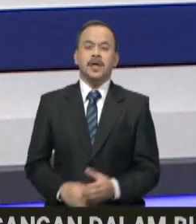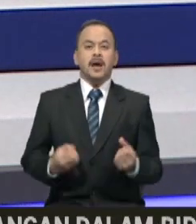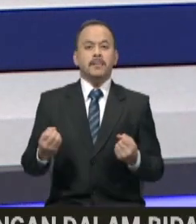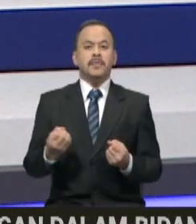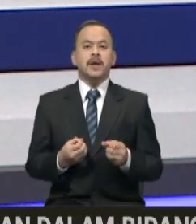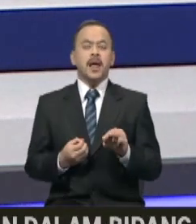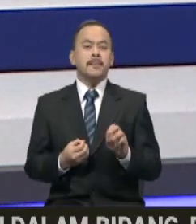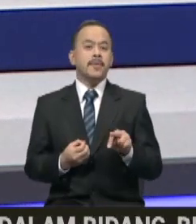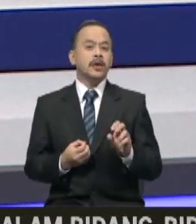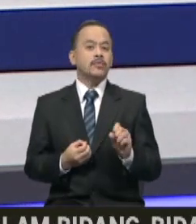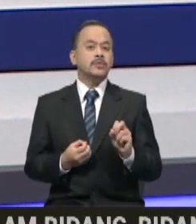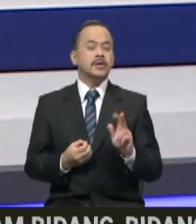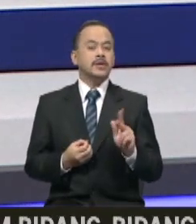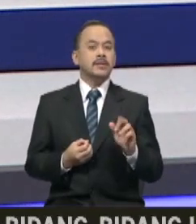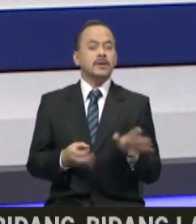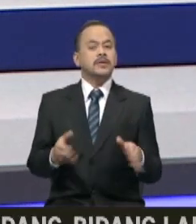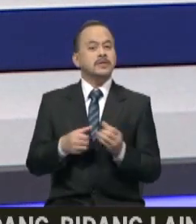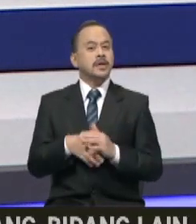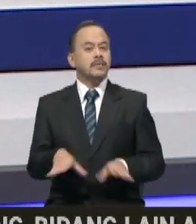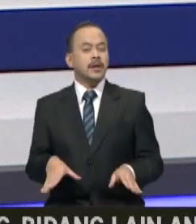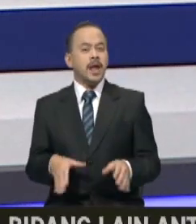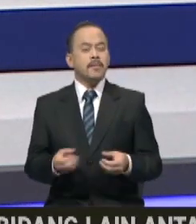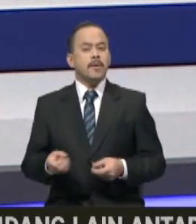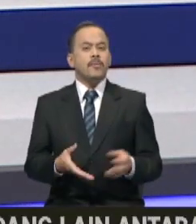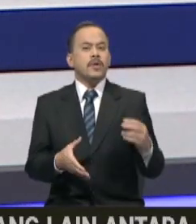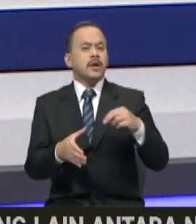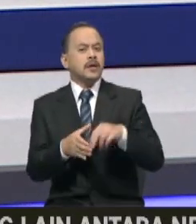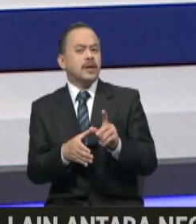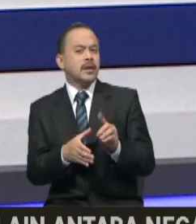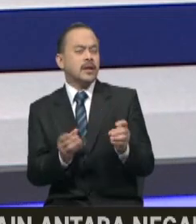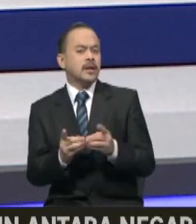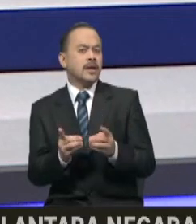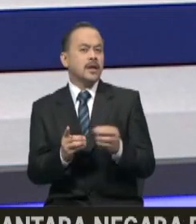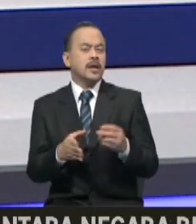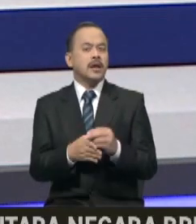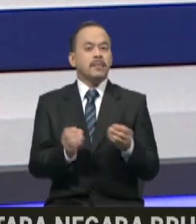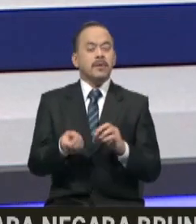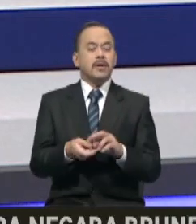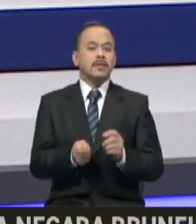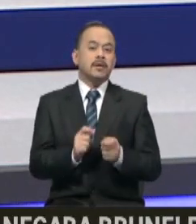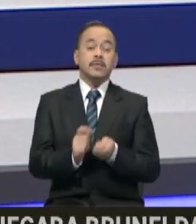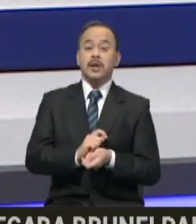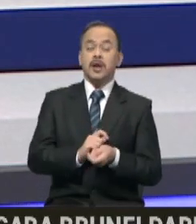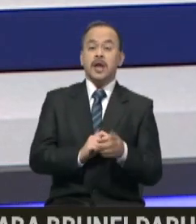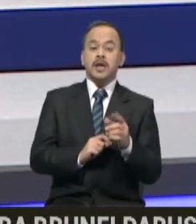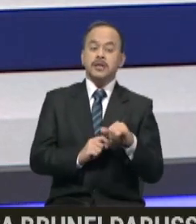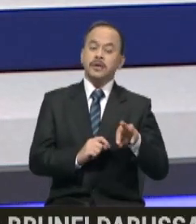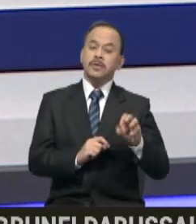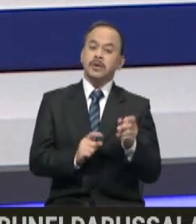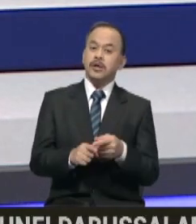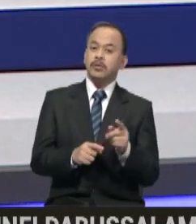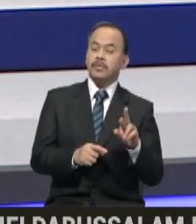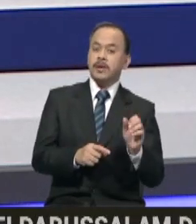Pengendalian manuskrip dengan selamat, pembuatan data entry, pengalihan teks manuskrip Jawi ke Rumi didedahkan kepada para peserta